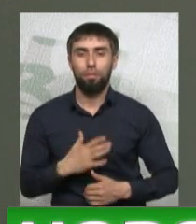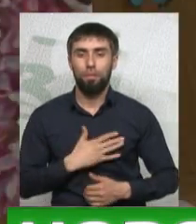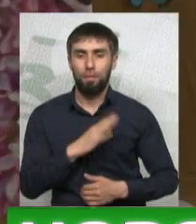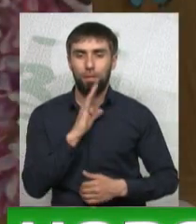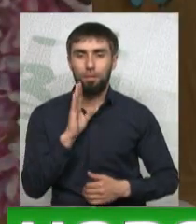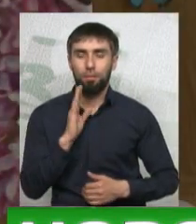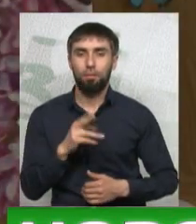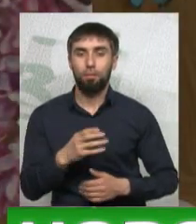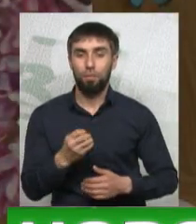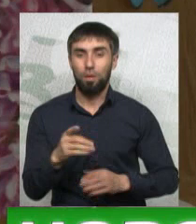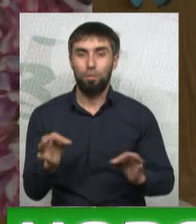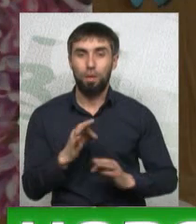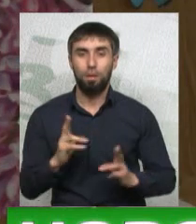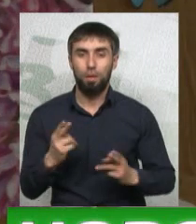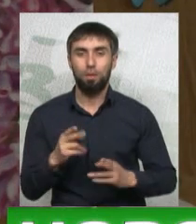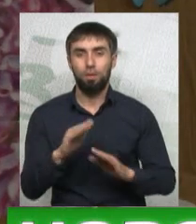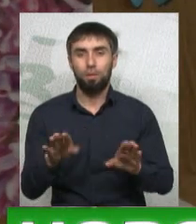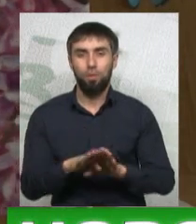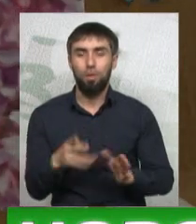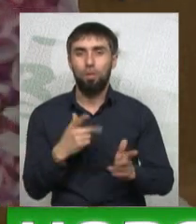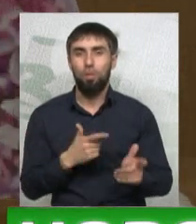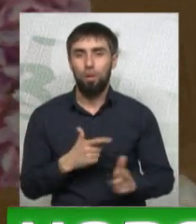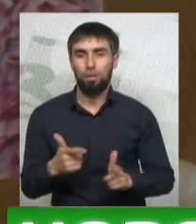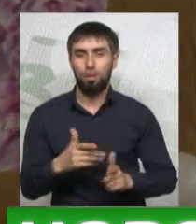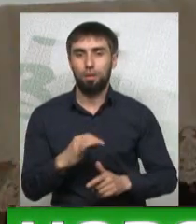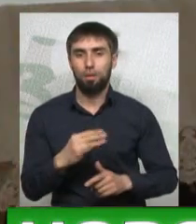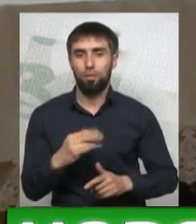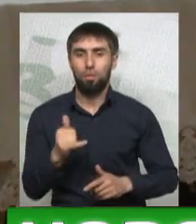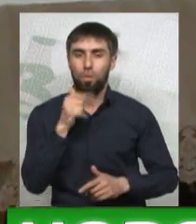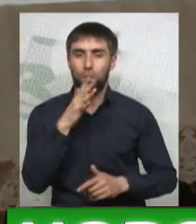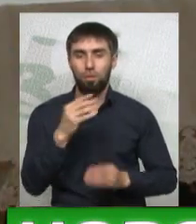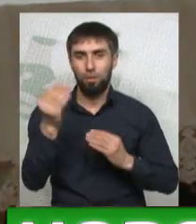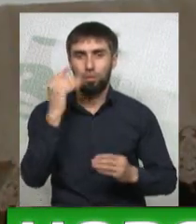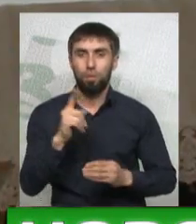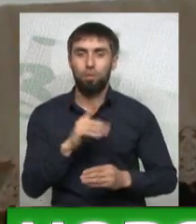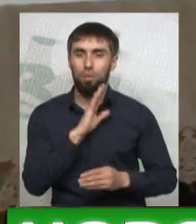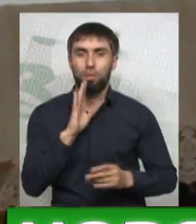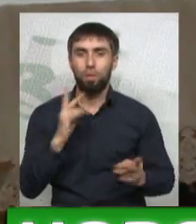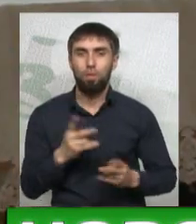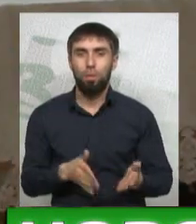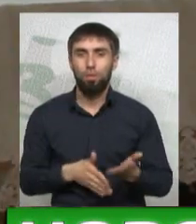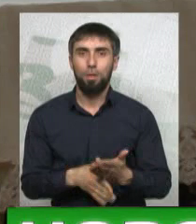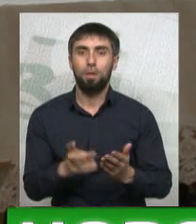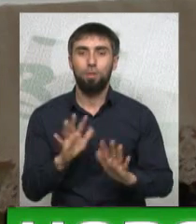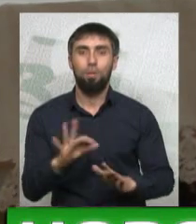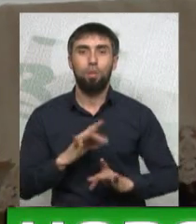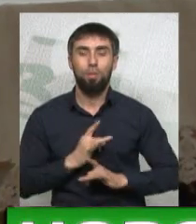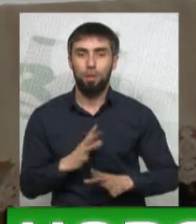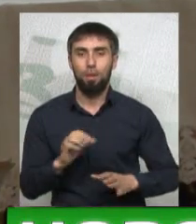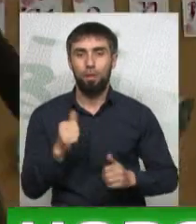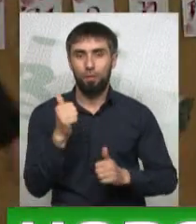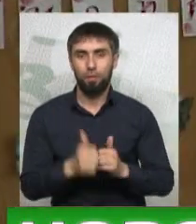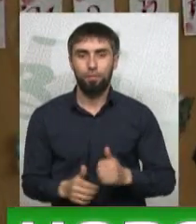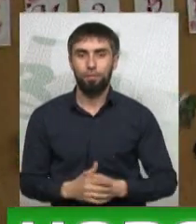мамой. Помимо песен и танцев, ребята также подготовили сценку, в которой напоминают, что маме нужно помогать не только по праздникам, а